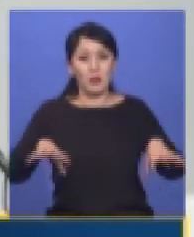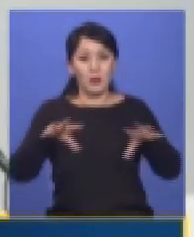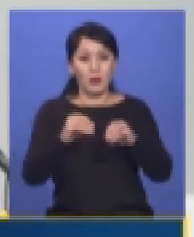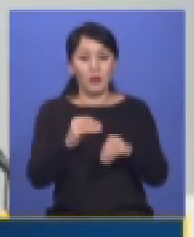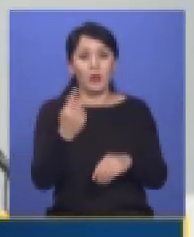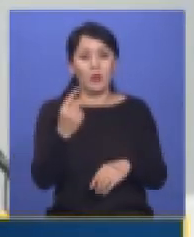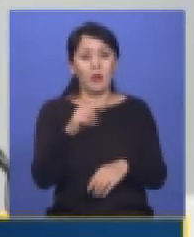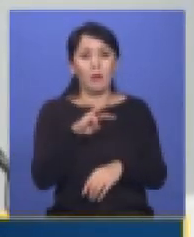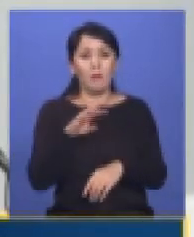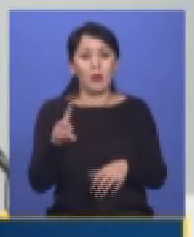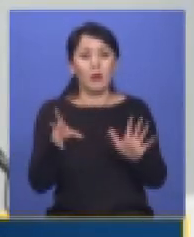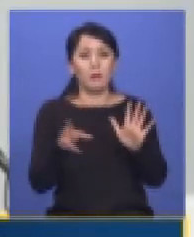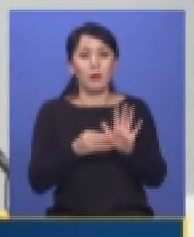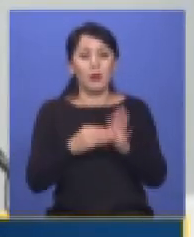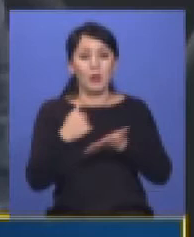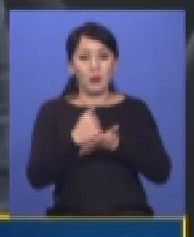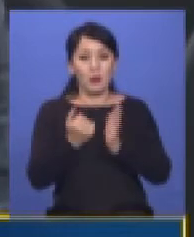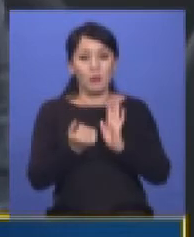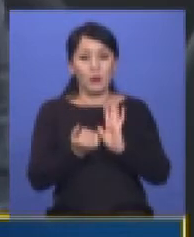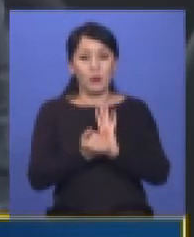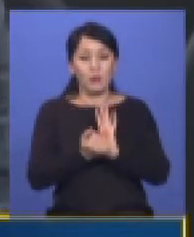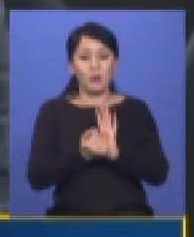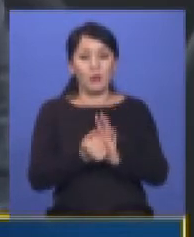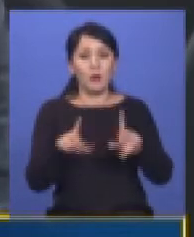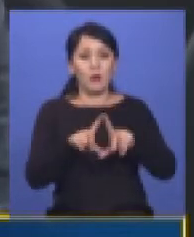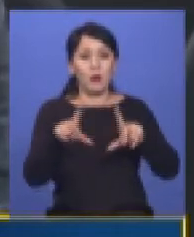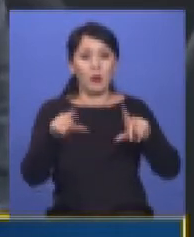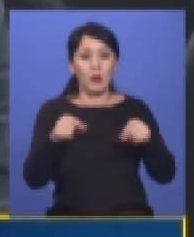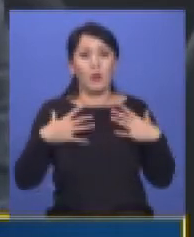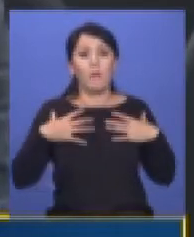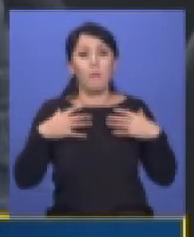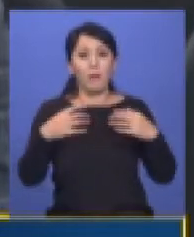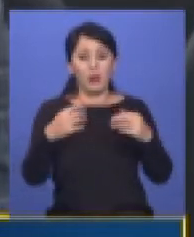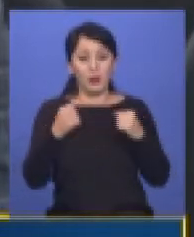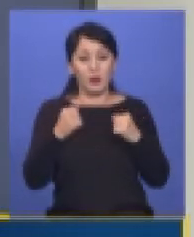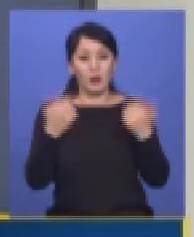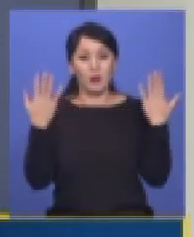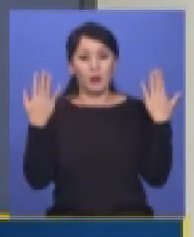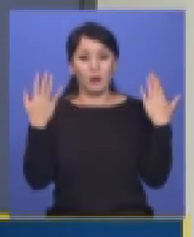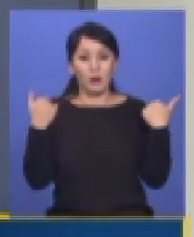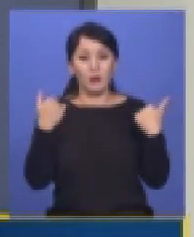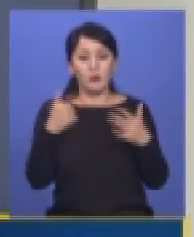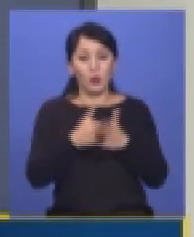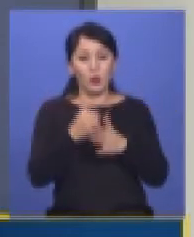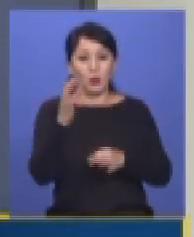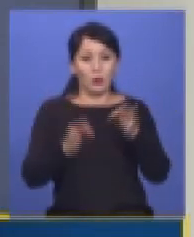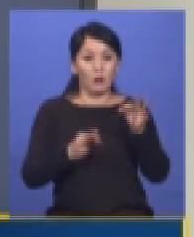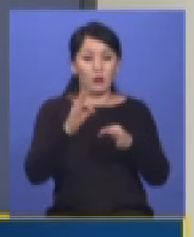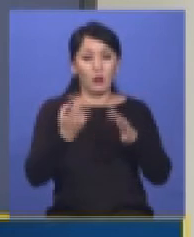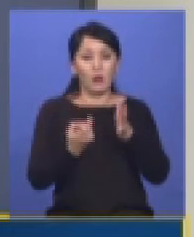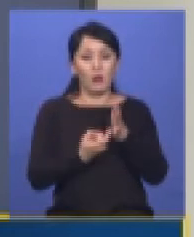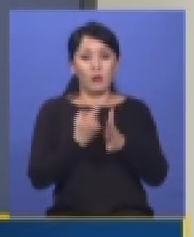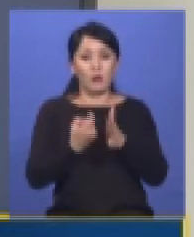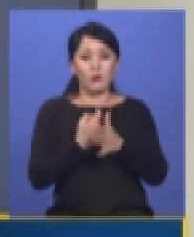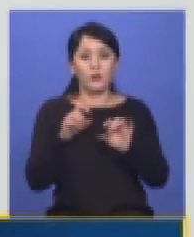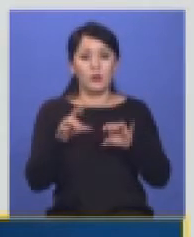1 миллион теңге пара алғаны дәлелденді. Ведомство өкілі денсаулық сақтау басқармасының басшысына қатысты сотқа дейінгі тергеу жүргізу фактісіне